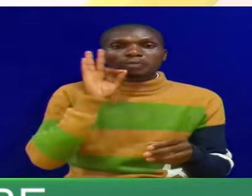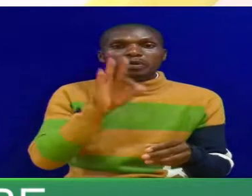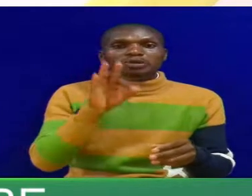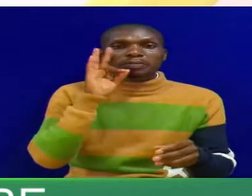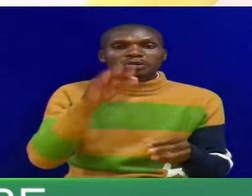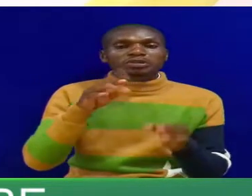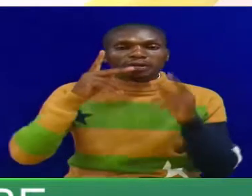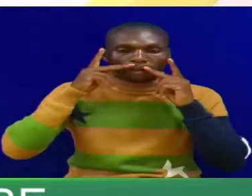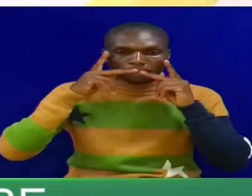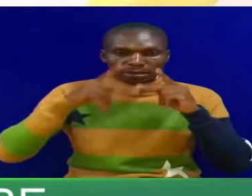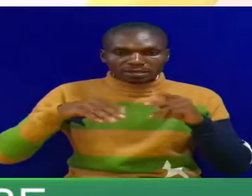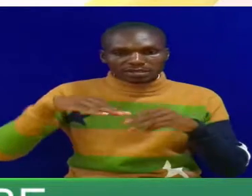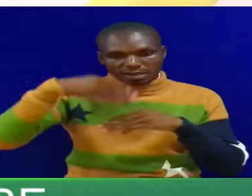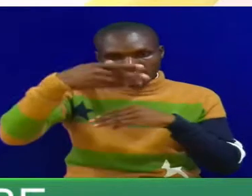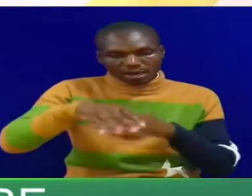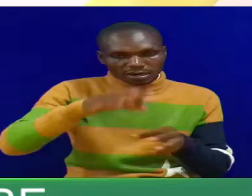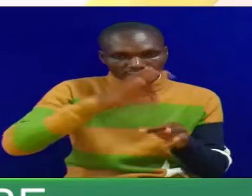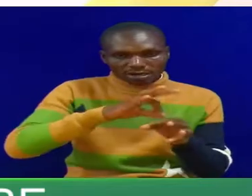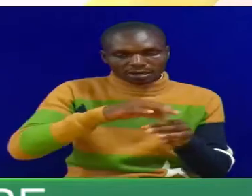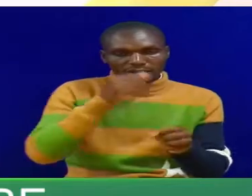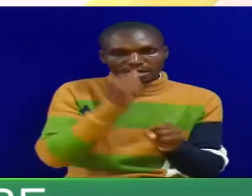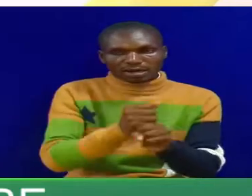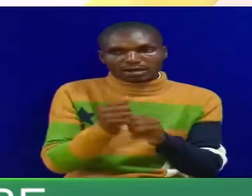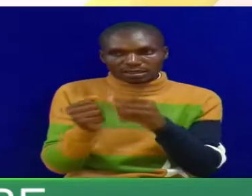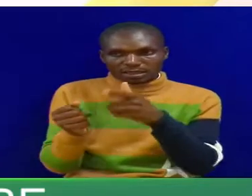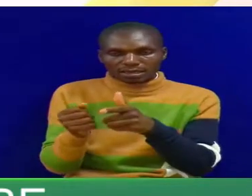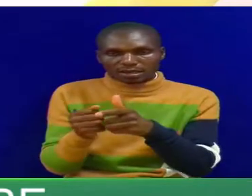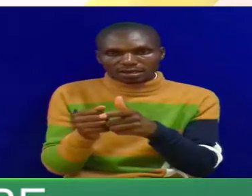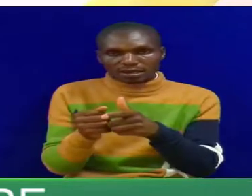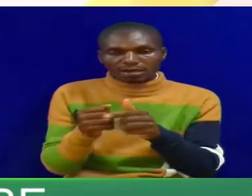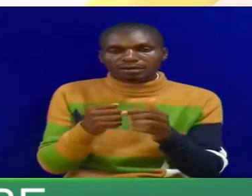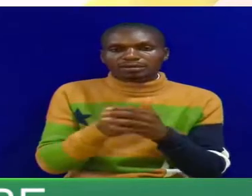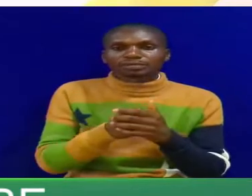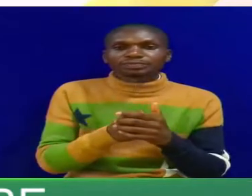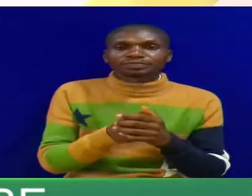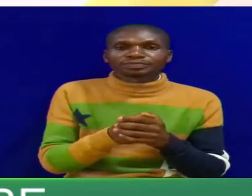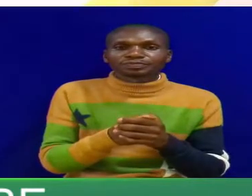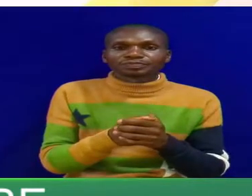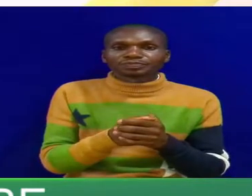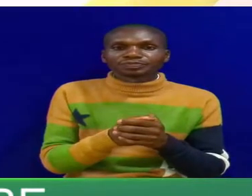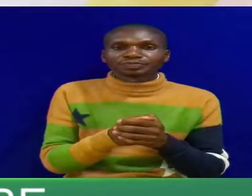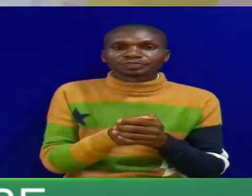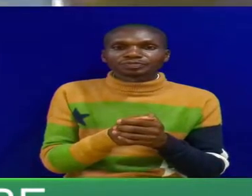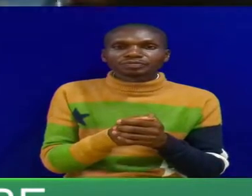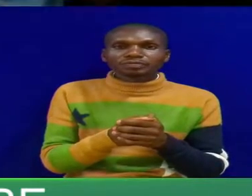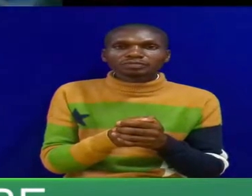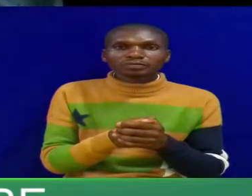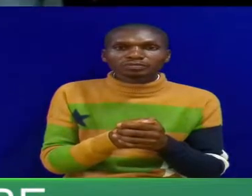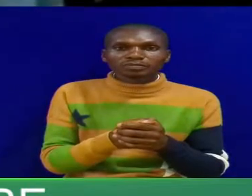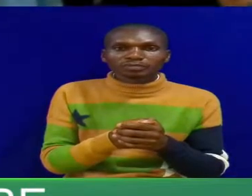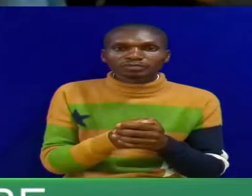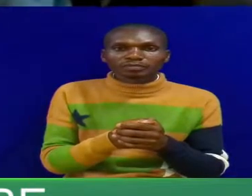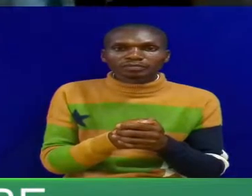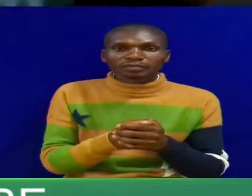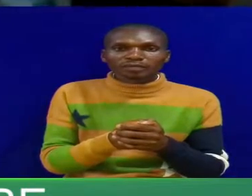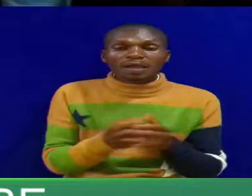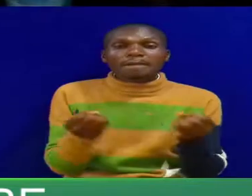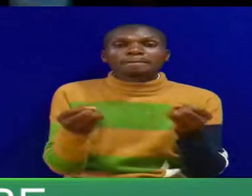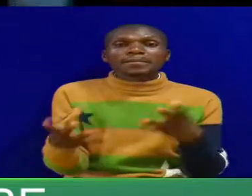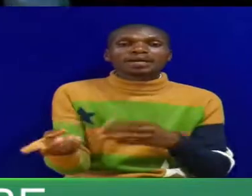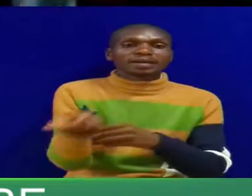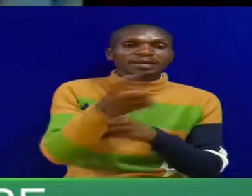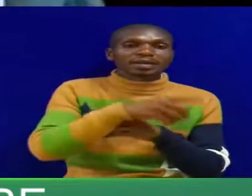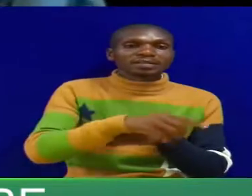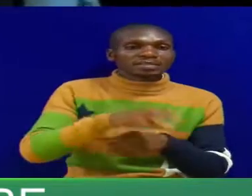nene wogo chigo kolekana umulike ito Brighton ni makoli na roboti urua senchira yobo ikiranu. Asa maduka mange ni ige